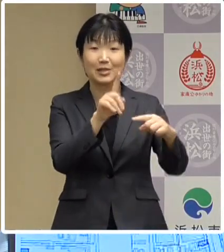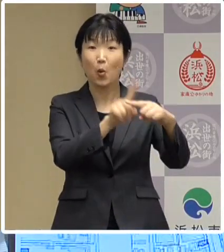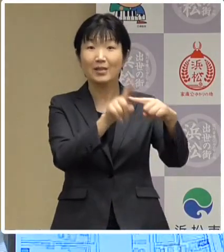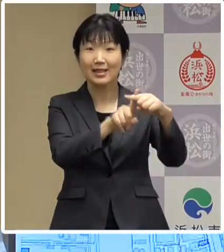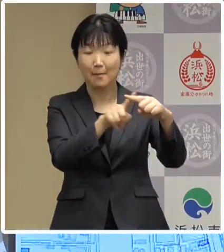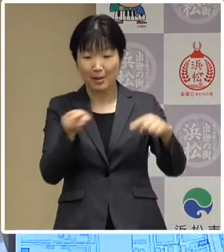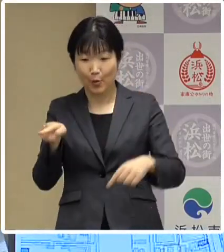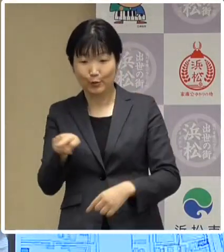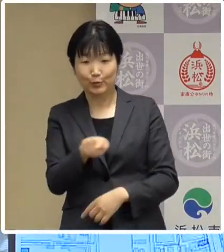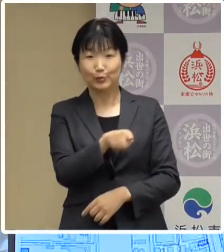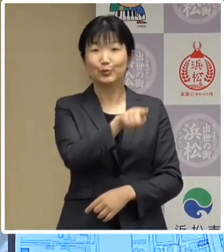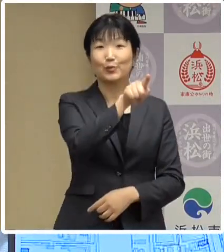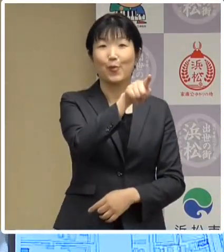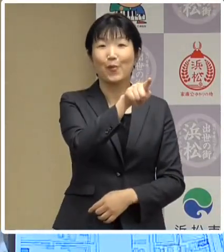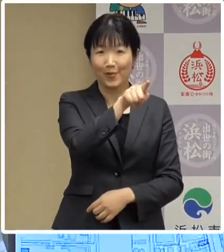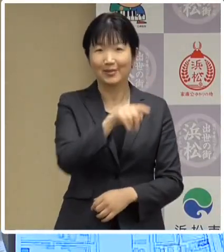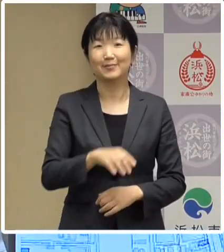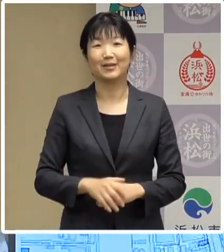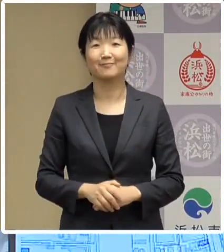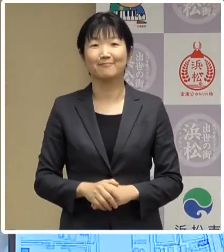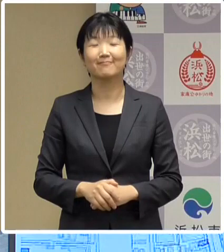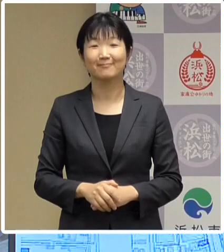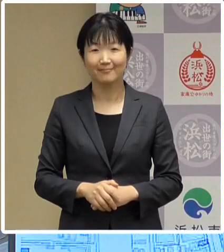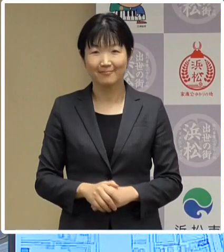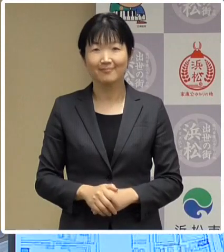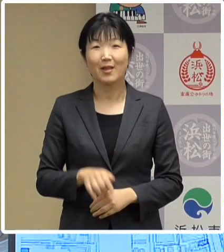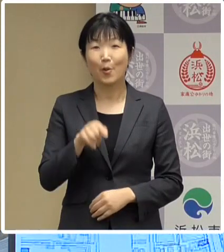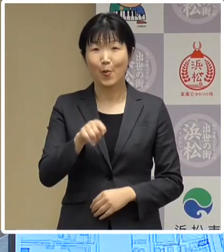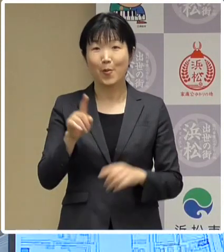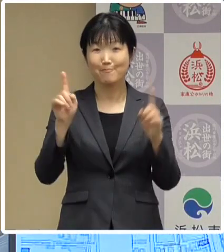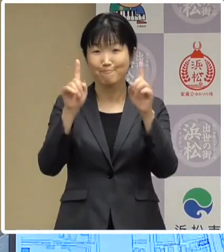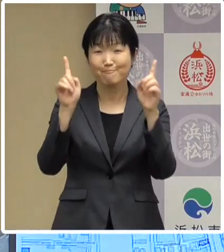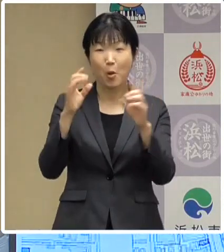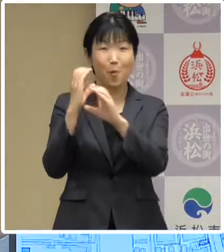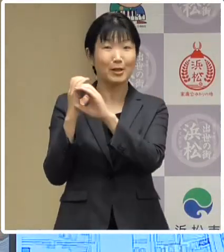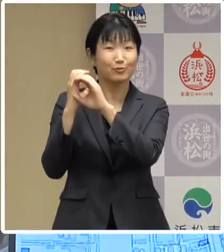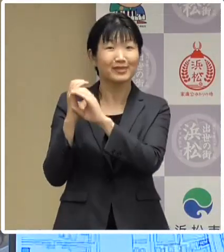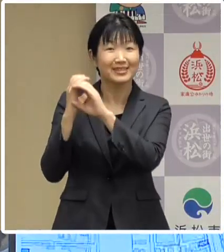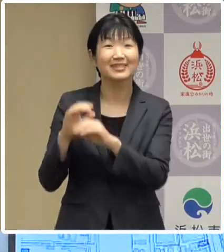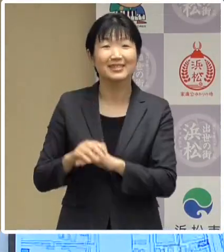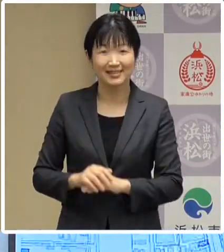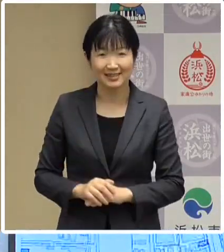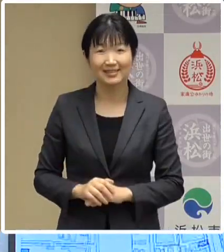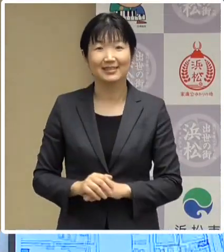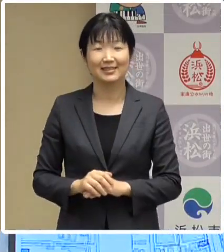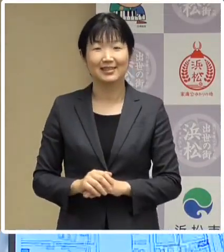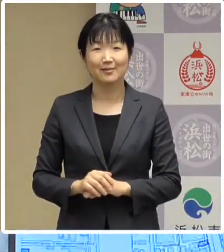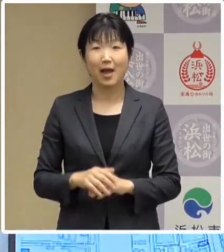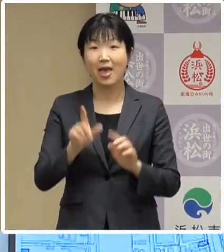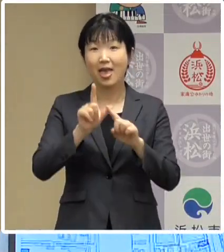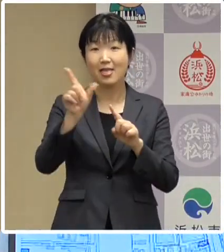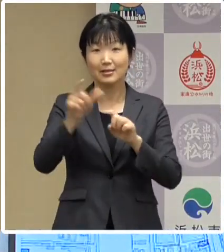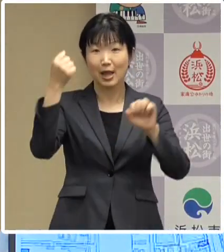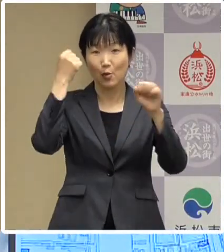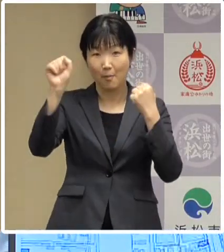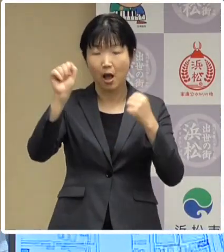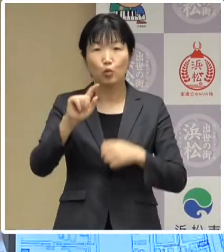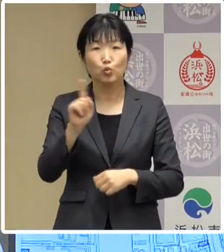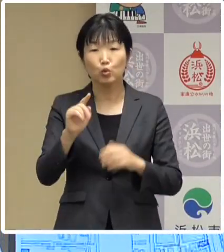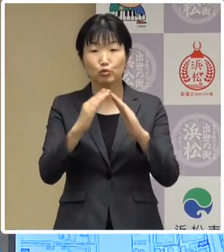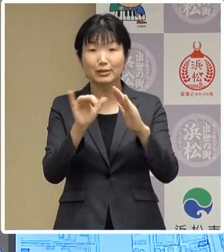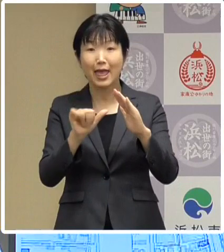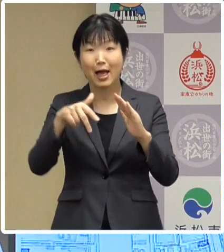のルートで行う予定でございます。本イベントでは、どうする家康の出演者による騎馬武者行列のほ